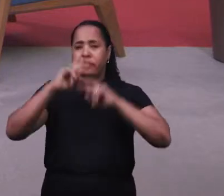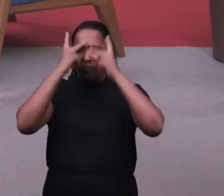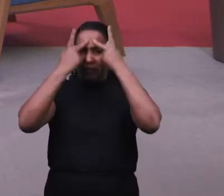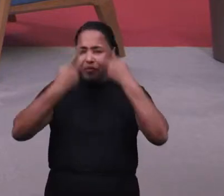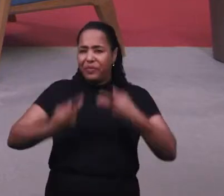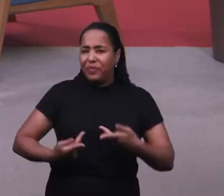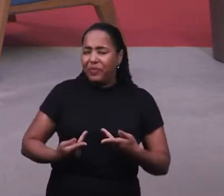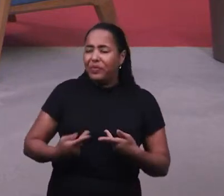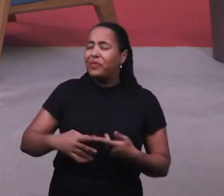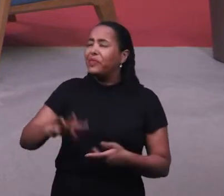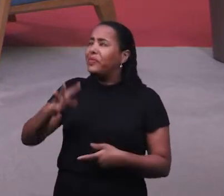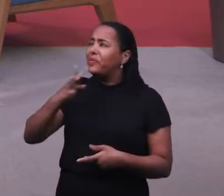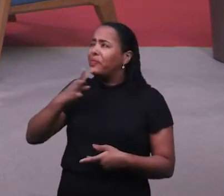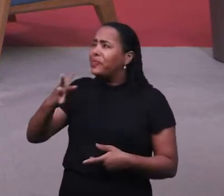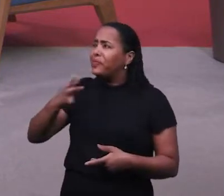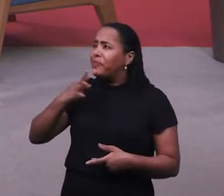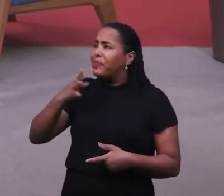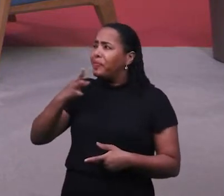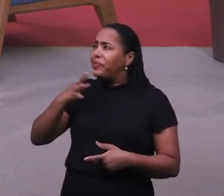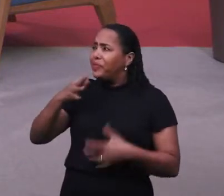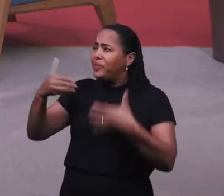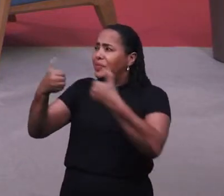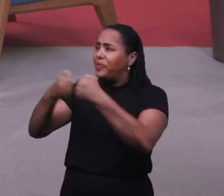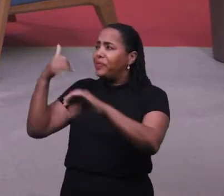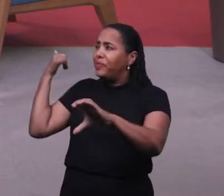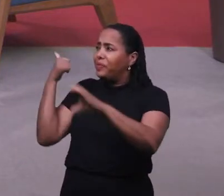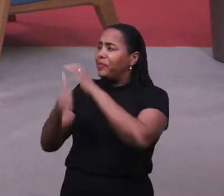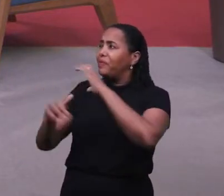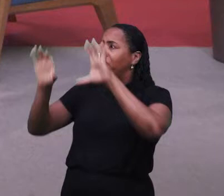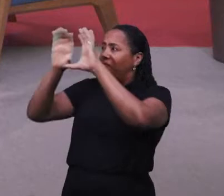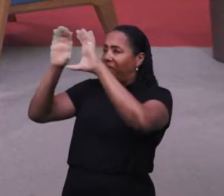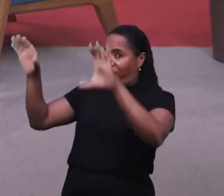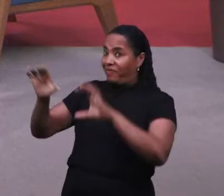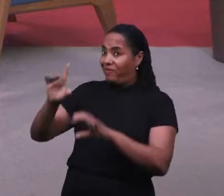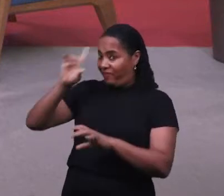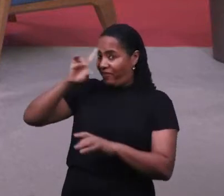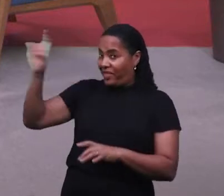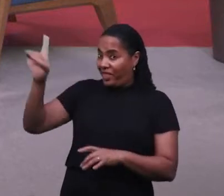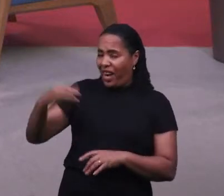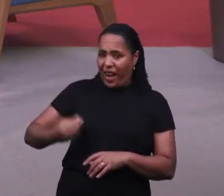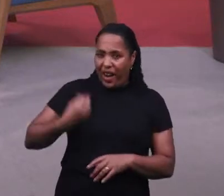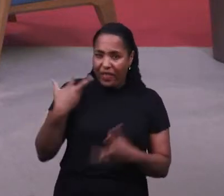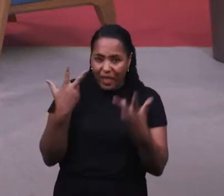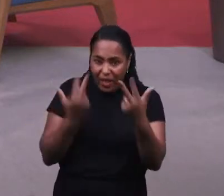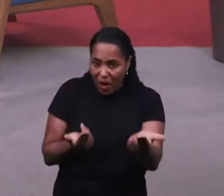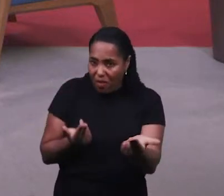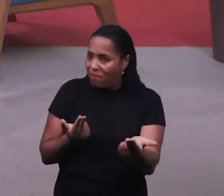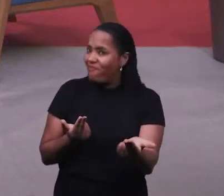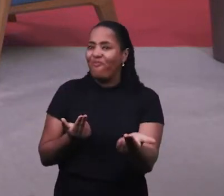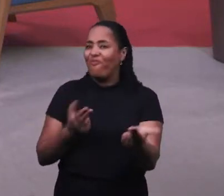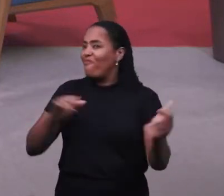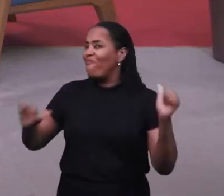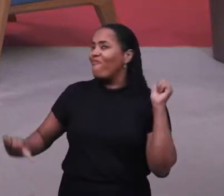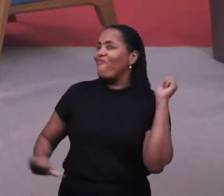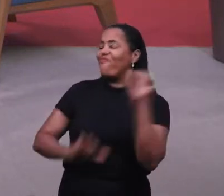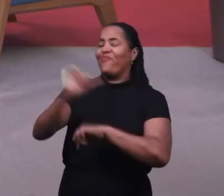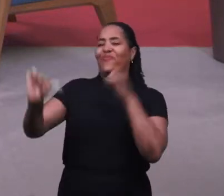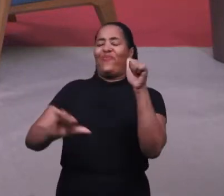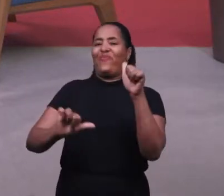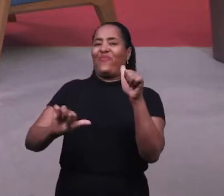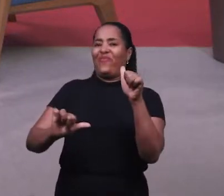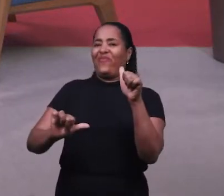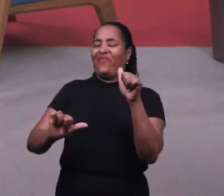l'homme il a une rencontre avec l'arche prophétique céleste, sa vie n'est plus la même. Il